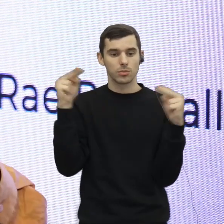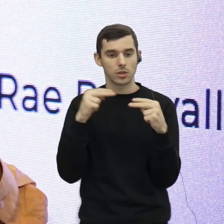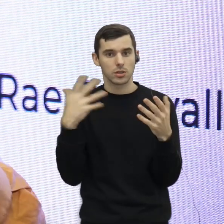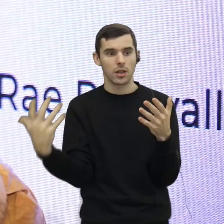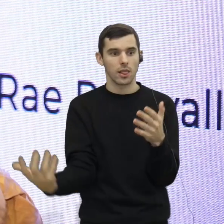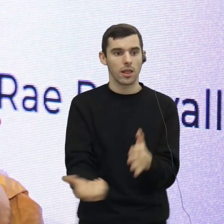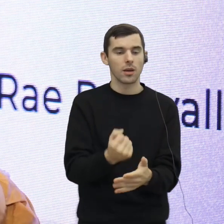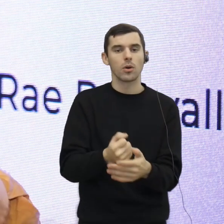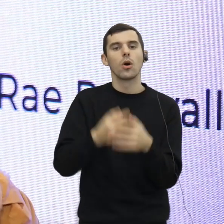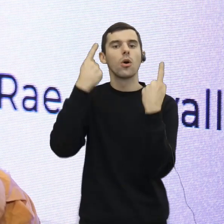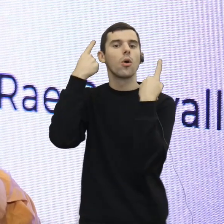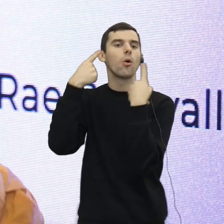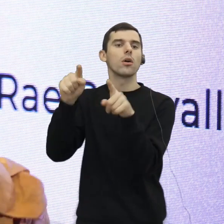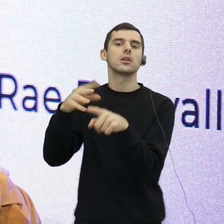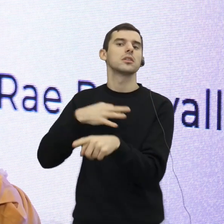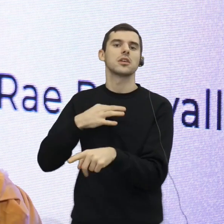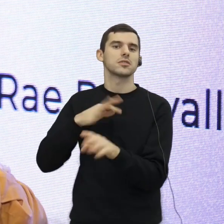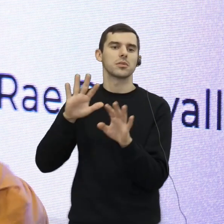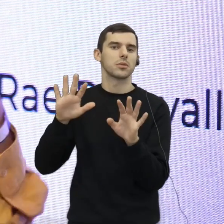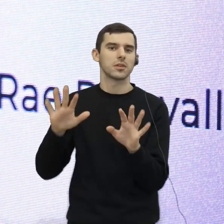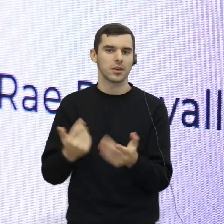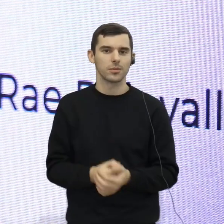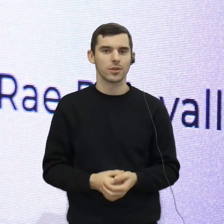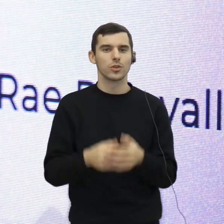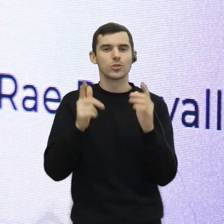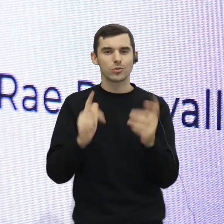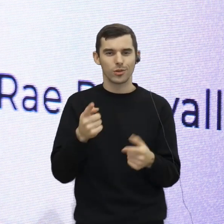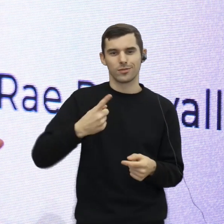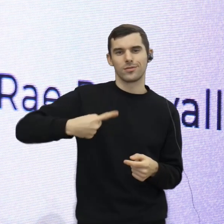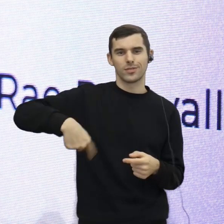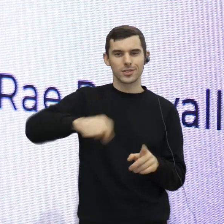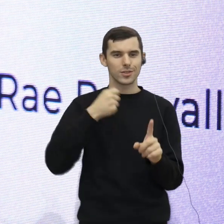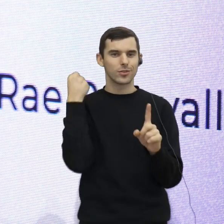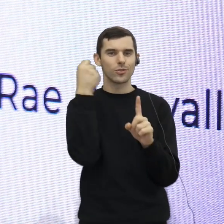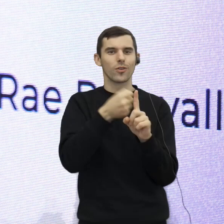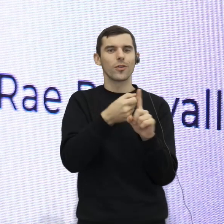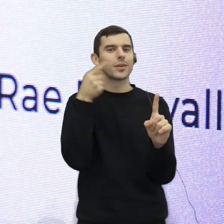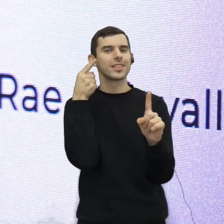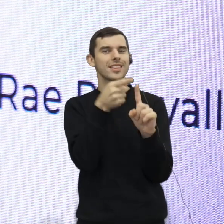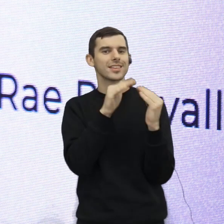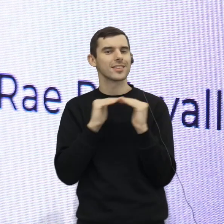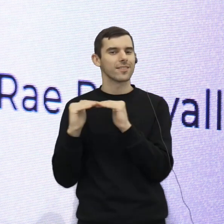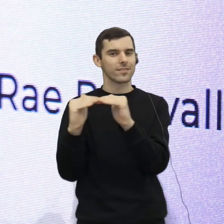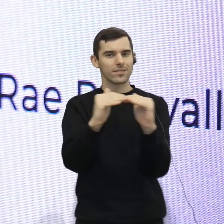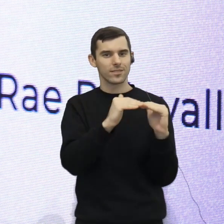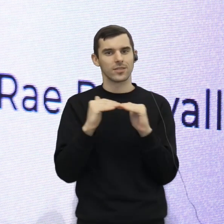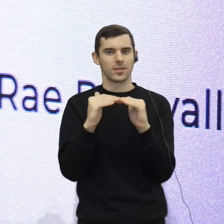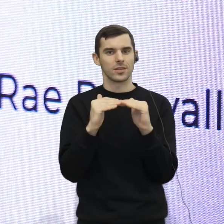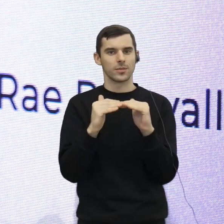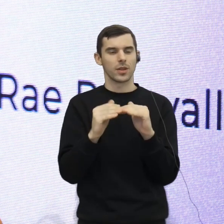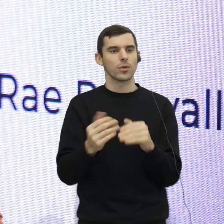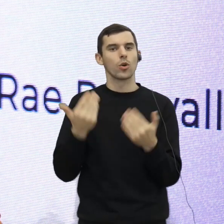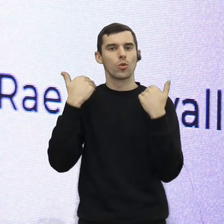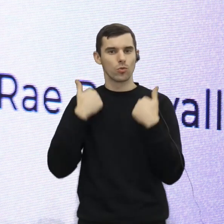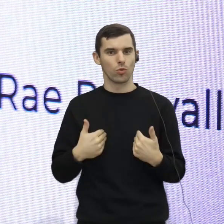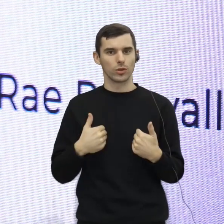kiti, koks skirtumas, kokia ten sveikatos priežiūra. Ne, mes visi kovavom už tą patį, už teisę į kūno autonomiją. Tai čia